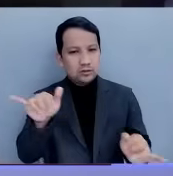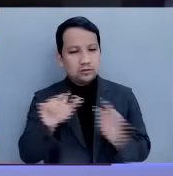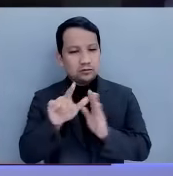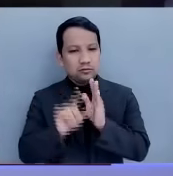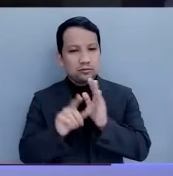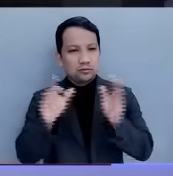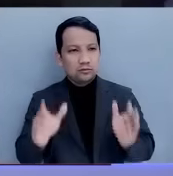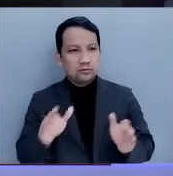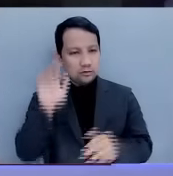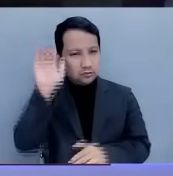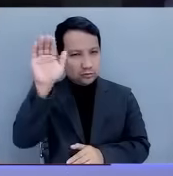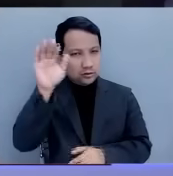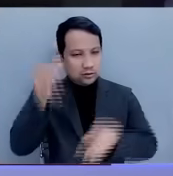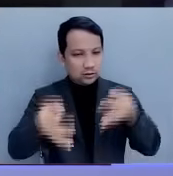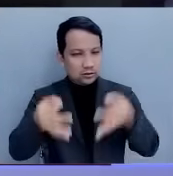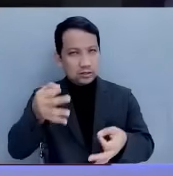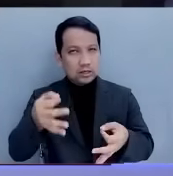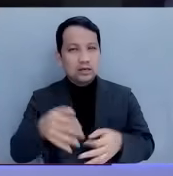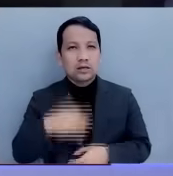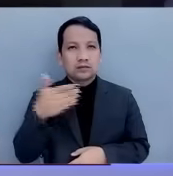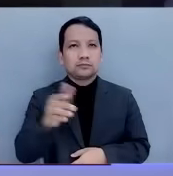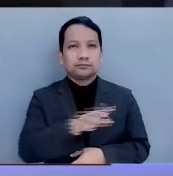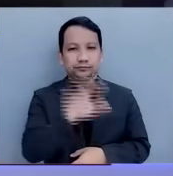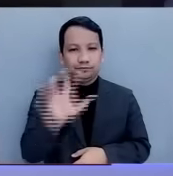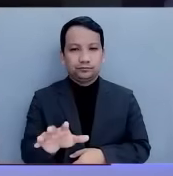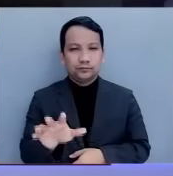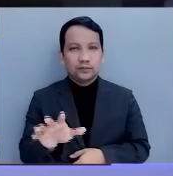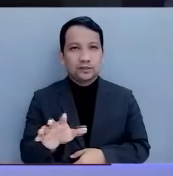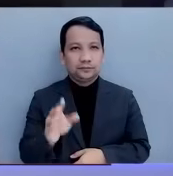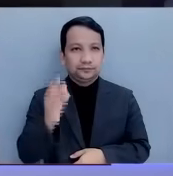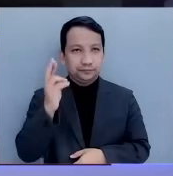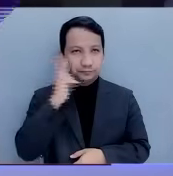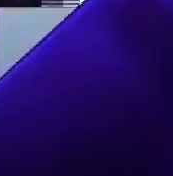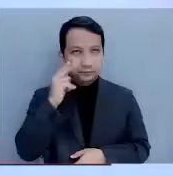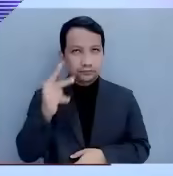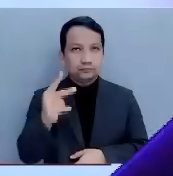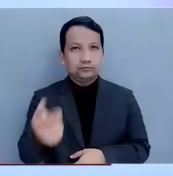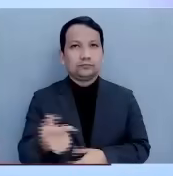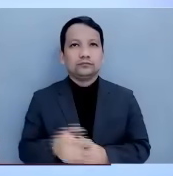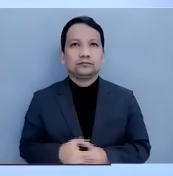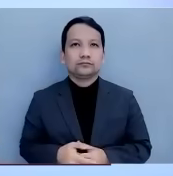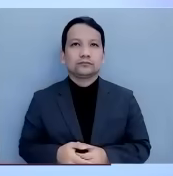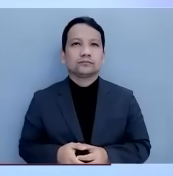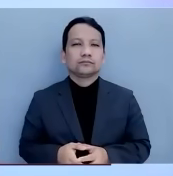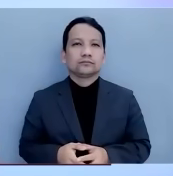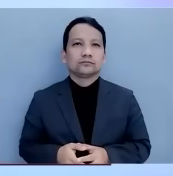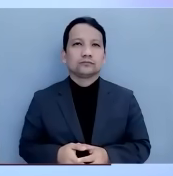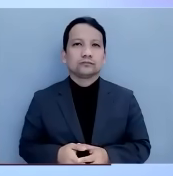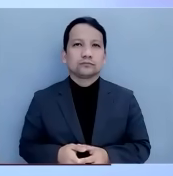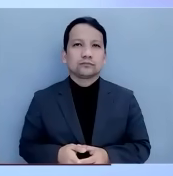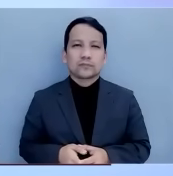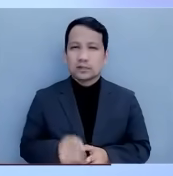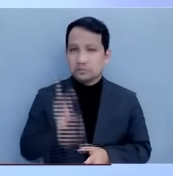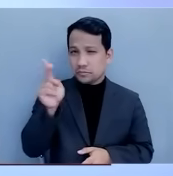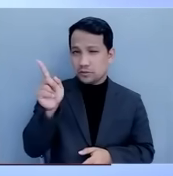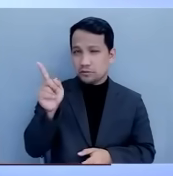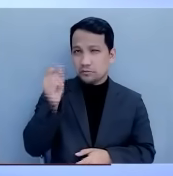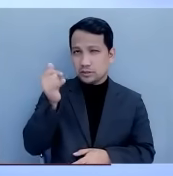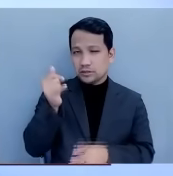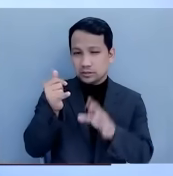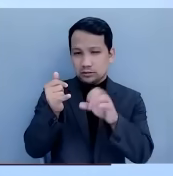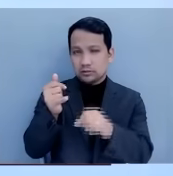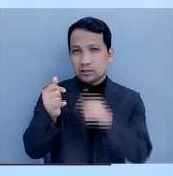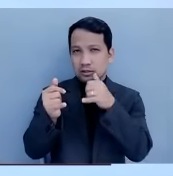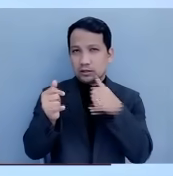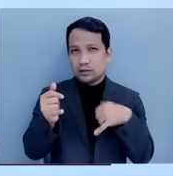para manawagan ng hustisya. Nasa frontline ng balita niyan, si Riniel Pawid. Sa kuha ng CCTV kahapon sa